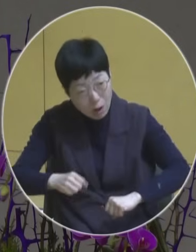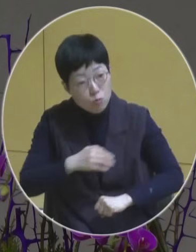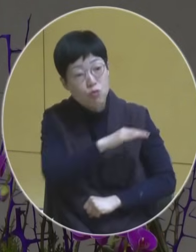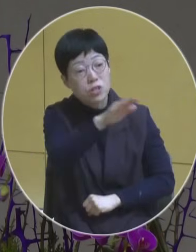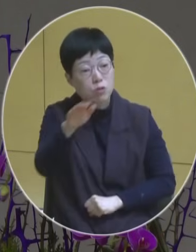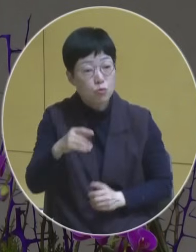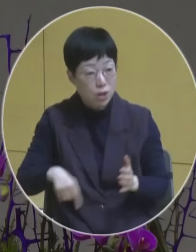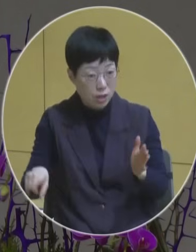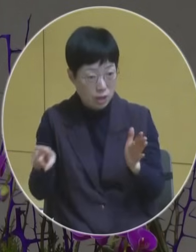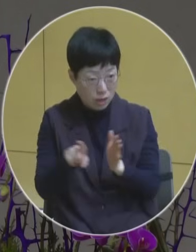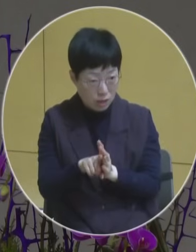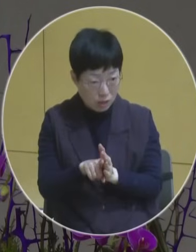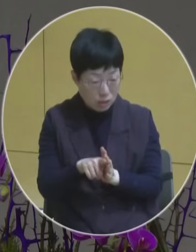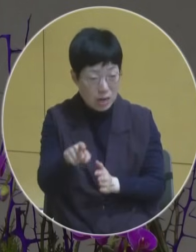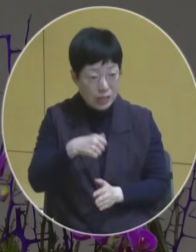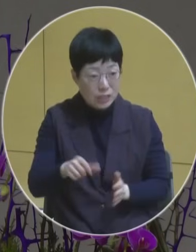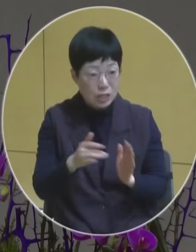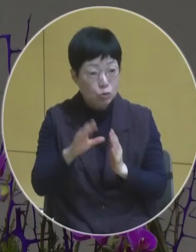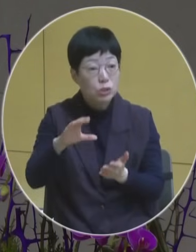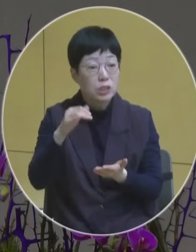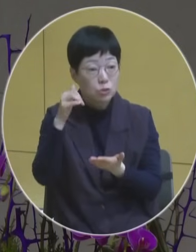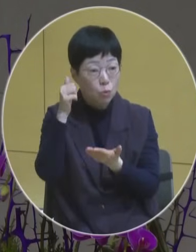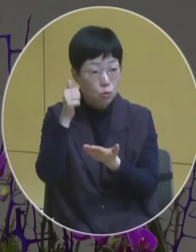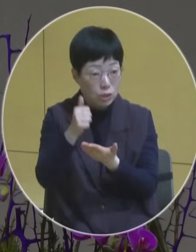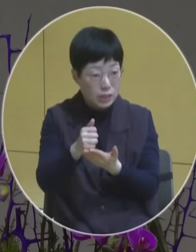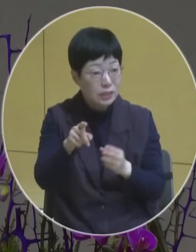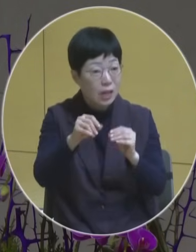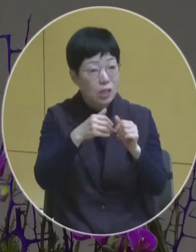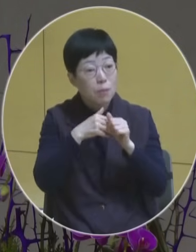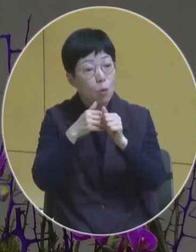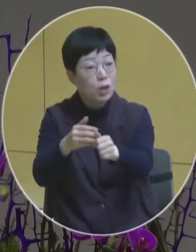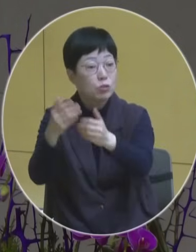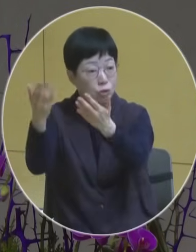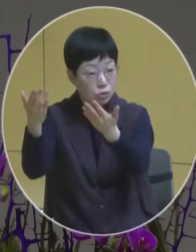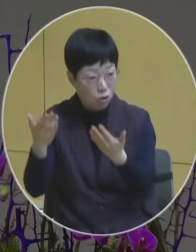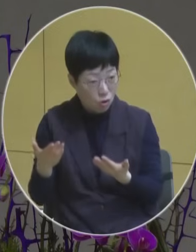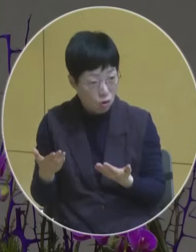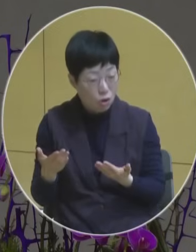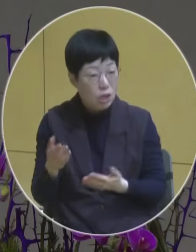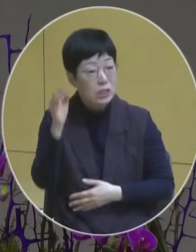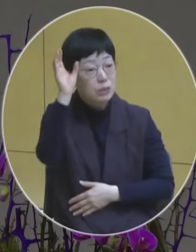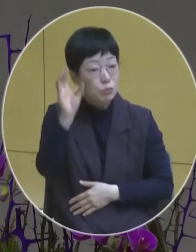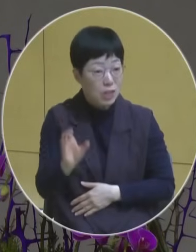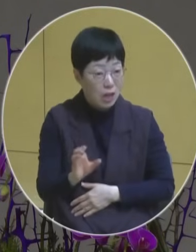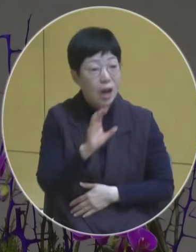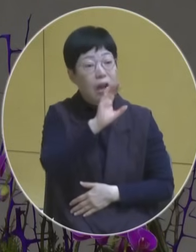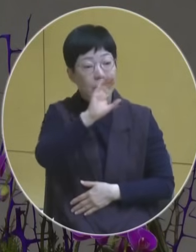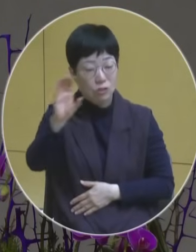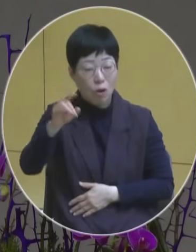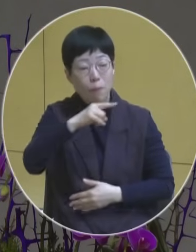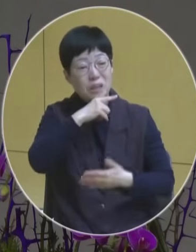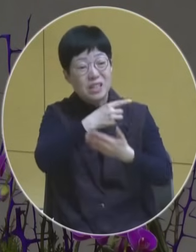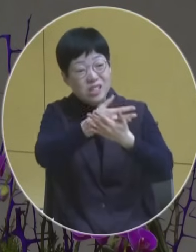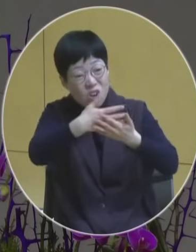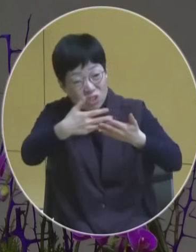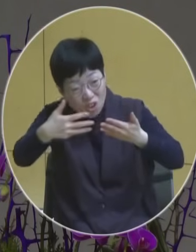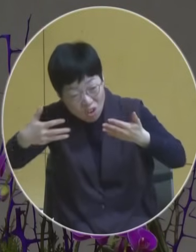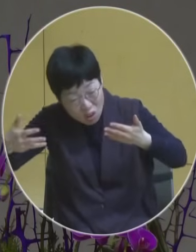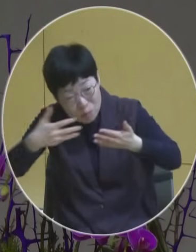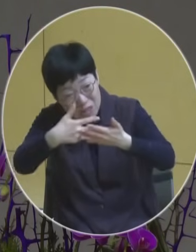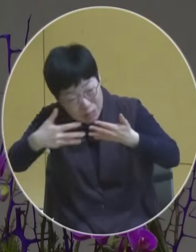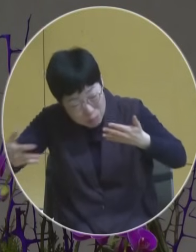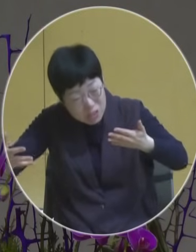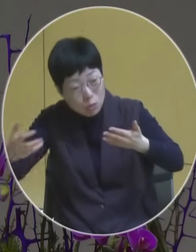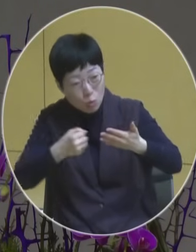위해서 그 아들 독생자 예수 그리스도를 이 땅에 보내주셔서 십자가에서 피를 흘려서 그 피로